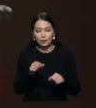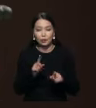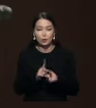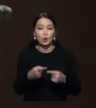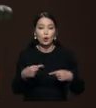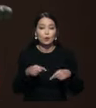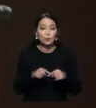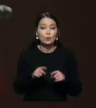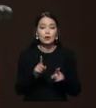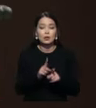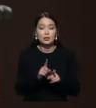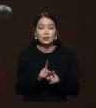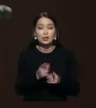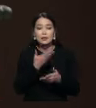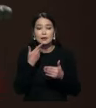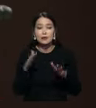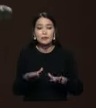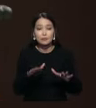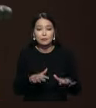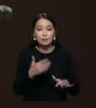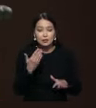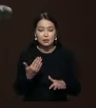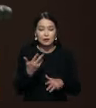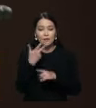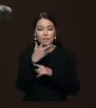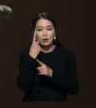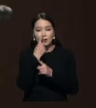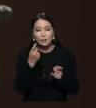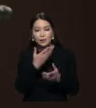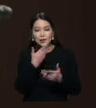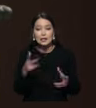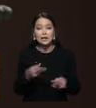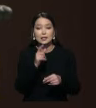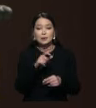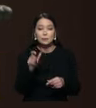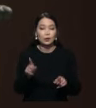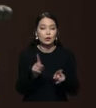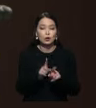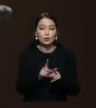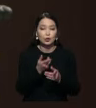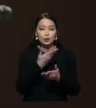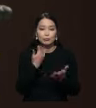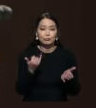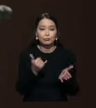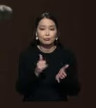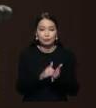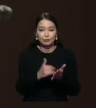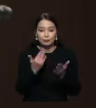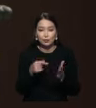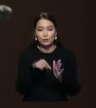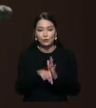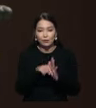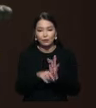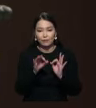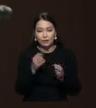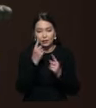не имеют карт нахождения наиболее маломобильных граждан, а спасатели не научены навыкам коммуникации с людьми с инвалидностью в целях